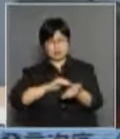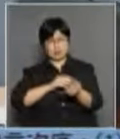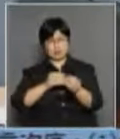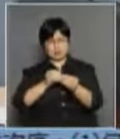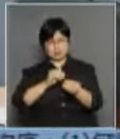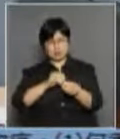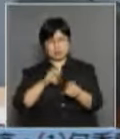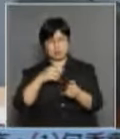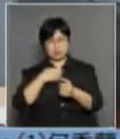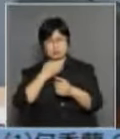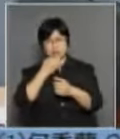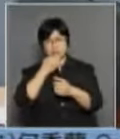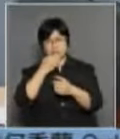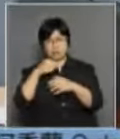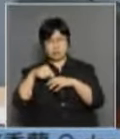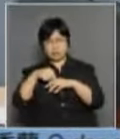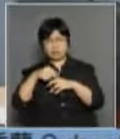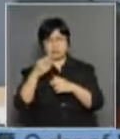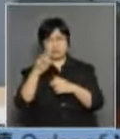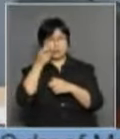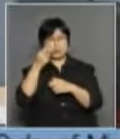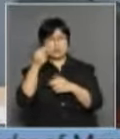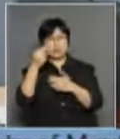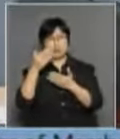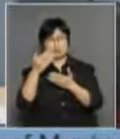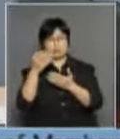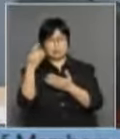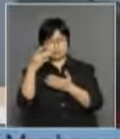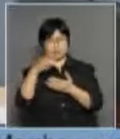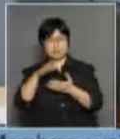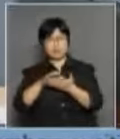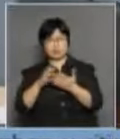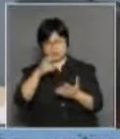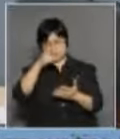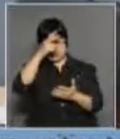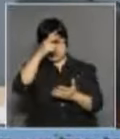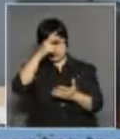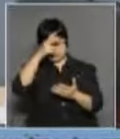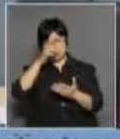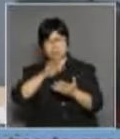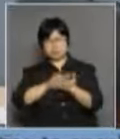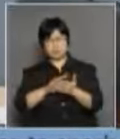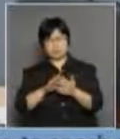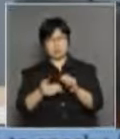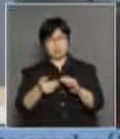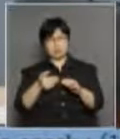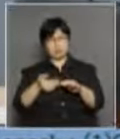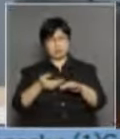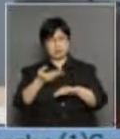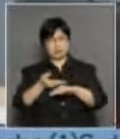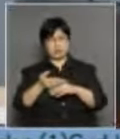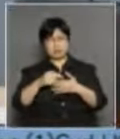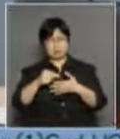生果金70歲免審查，但現在政府卻走回頭路，所以是非常不合理。